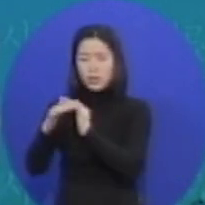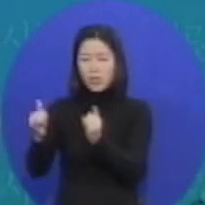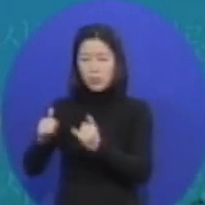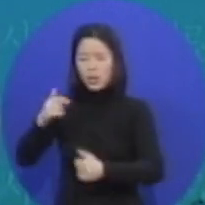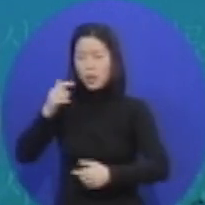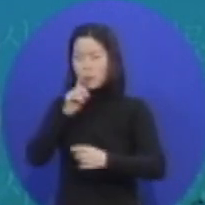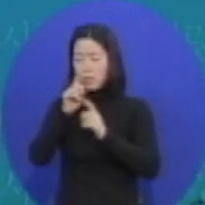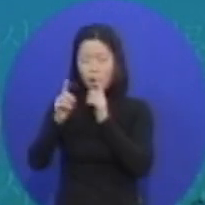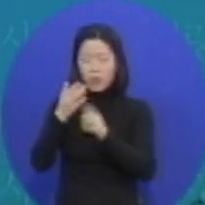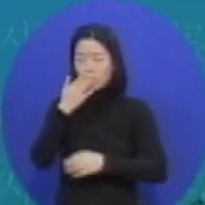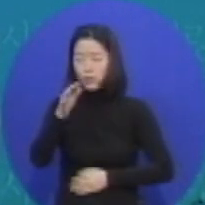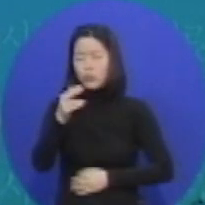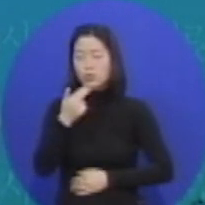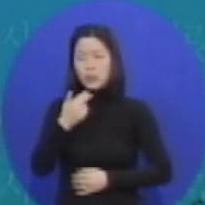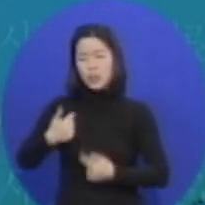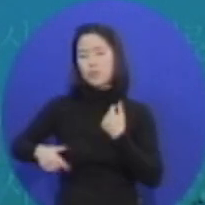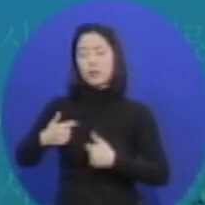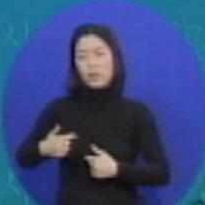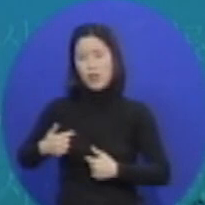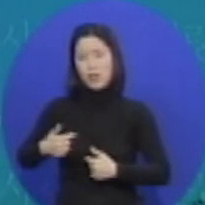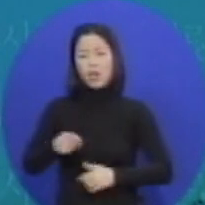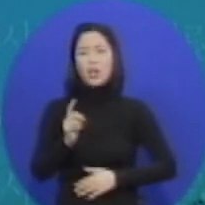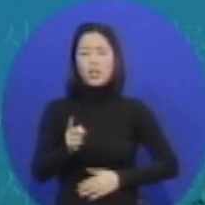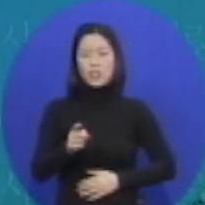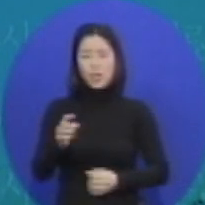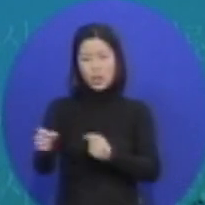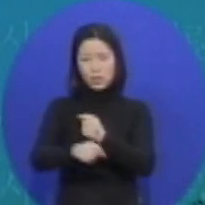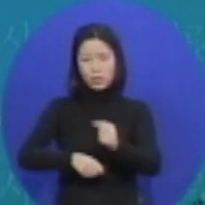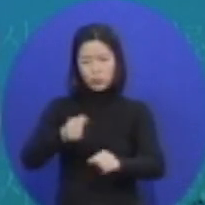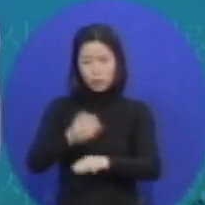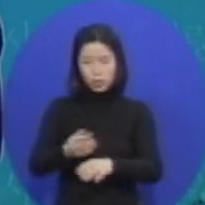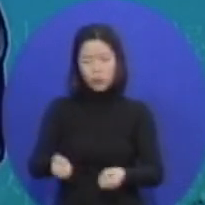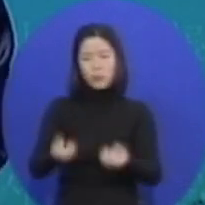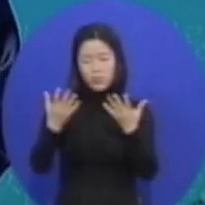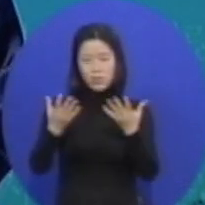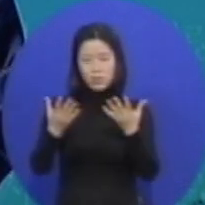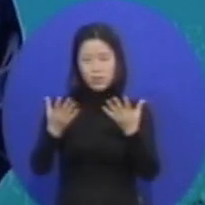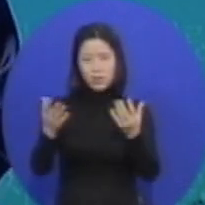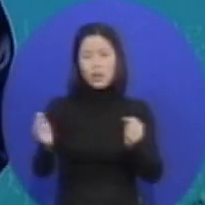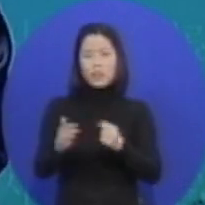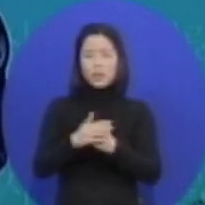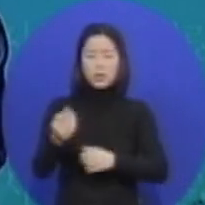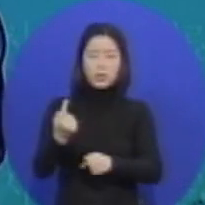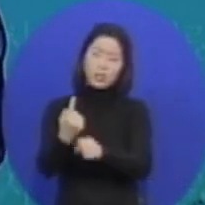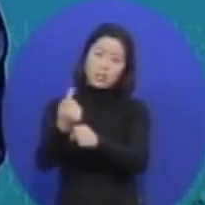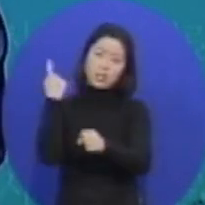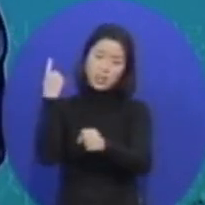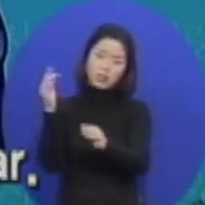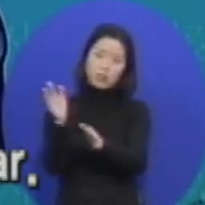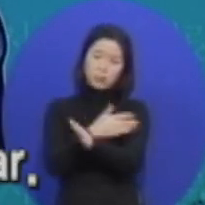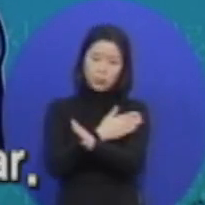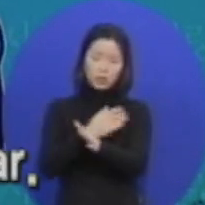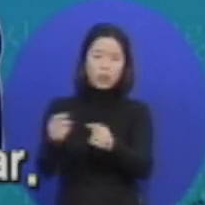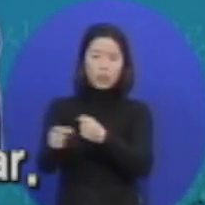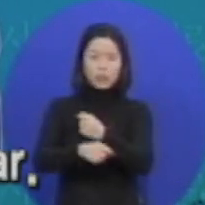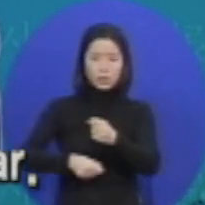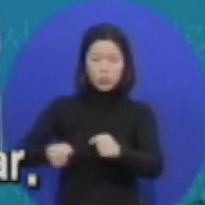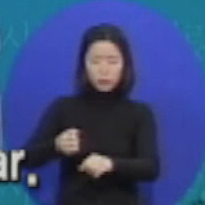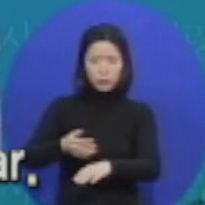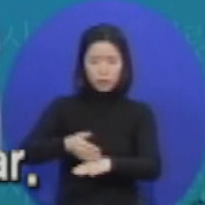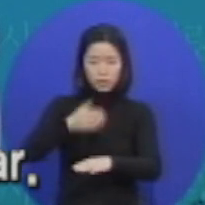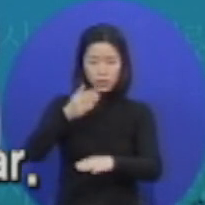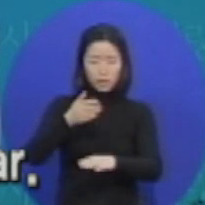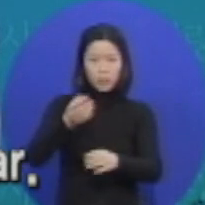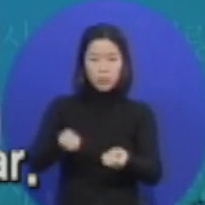추수감사절이 구나 그래서 작년부터 저희 교회도 추수감사절 헌금은 다 재난을